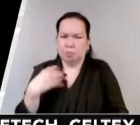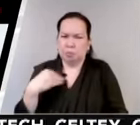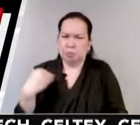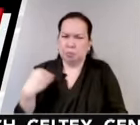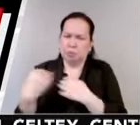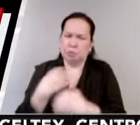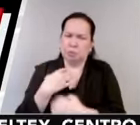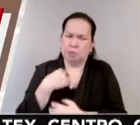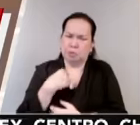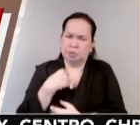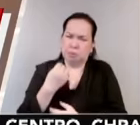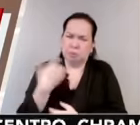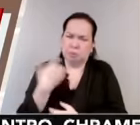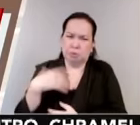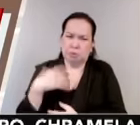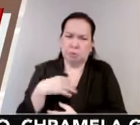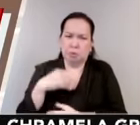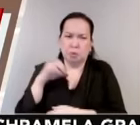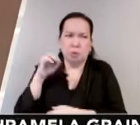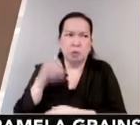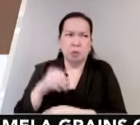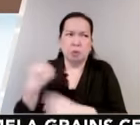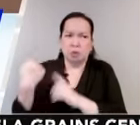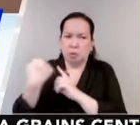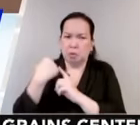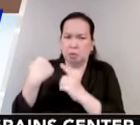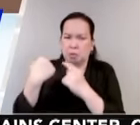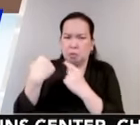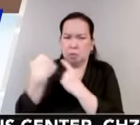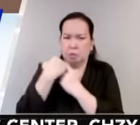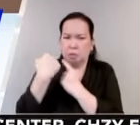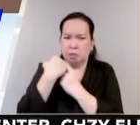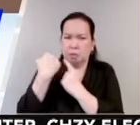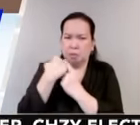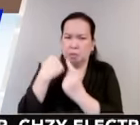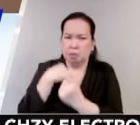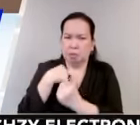akin. Grabe po yung pagbugbog po sa amin.